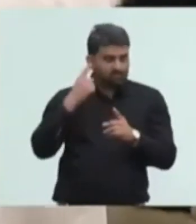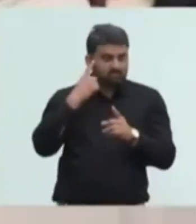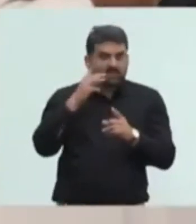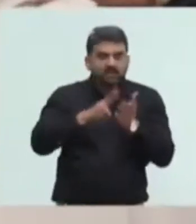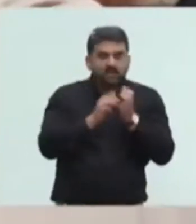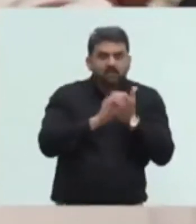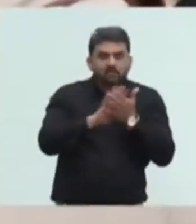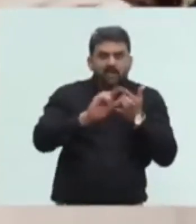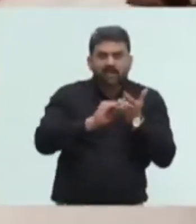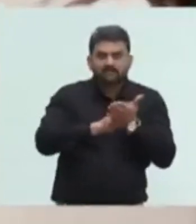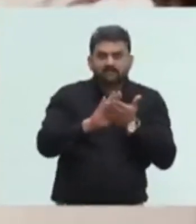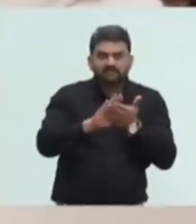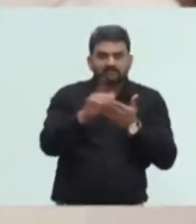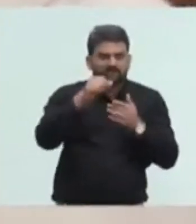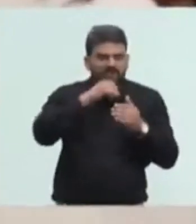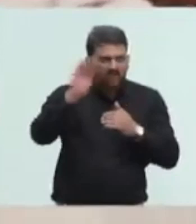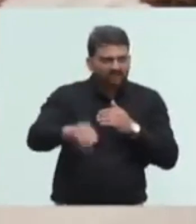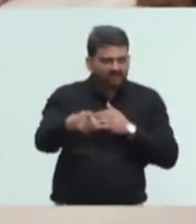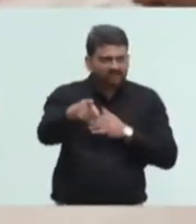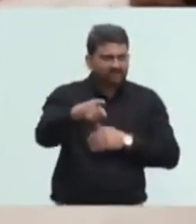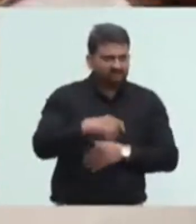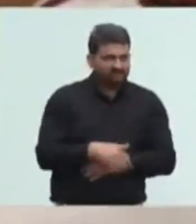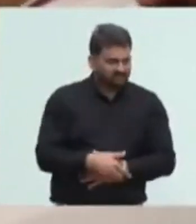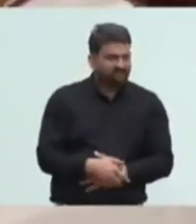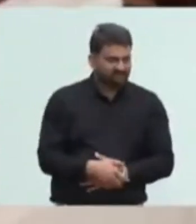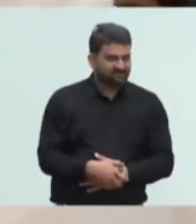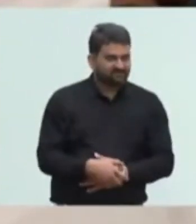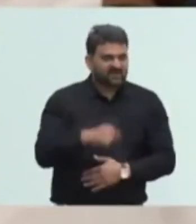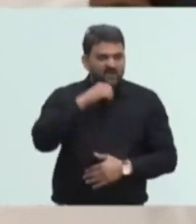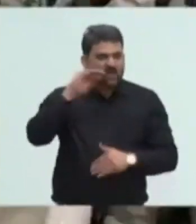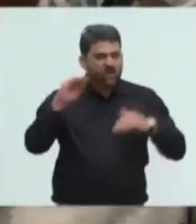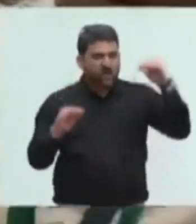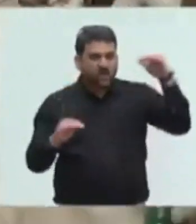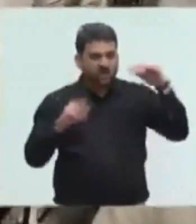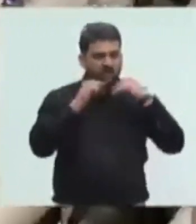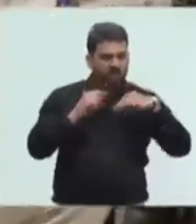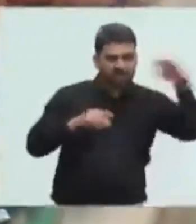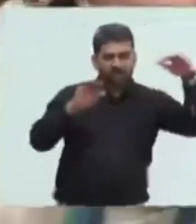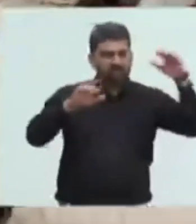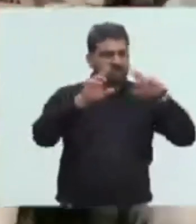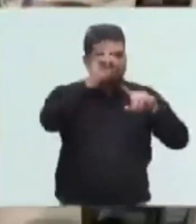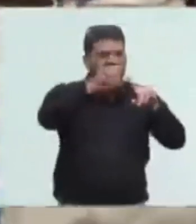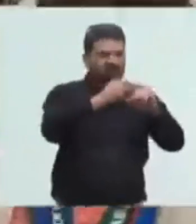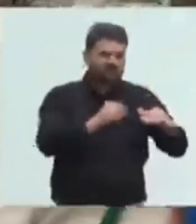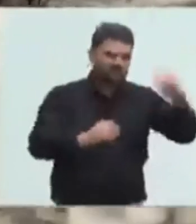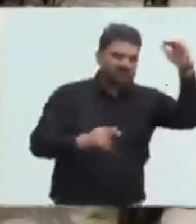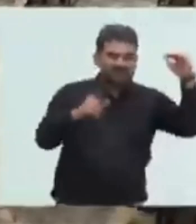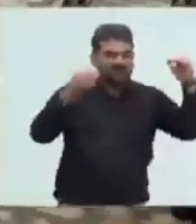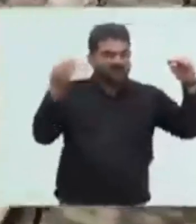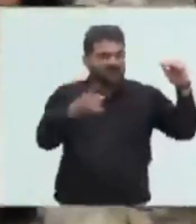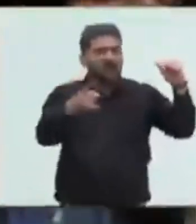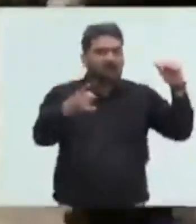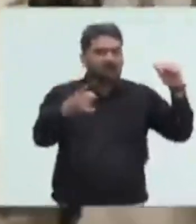कि मैंने सुना है महेश आपसे उम्र में बहुत होता है इतना आप अंतर है आप इतने सीनियर है